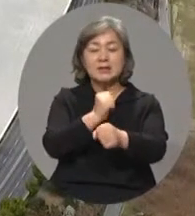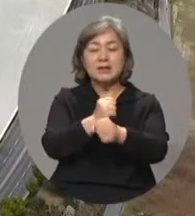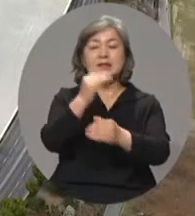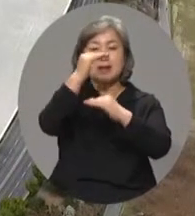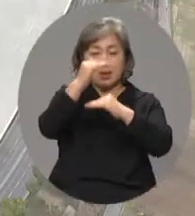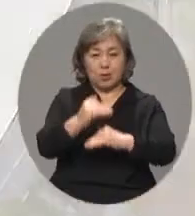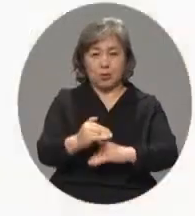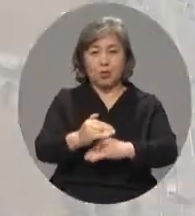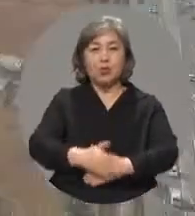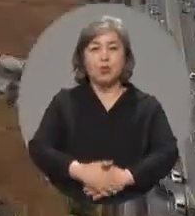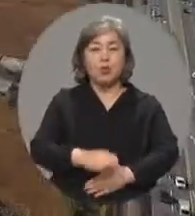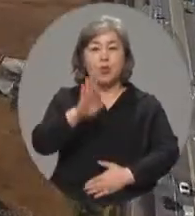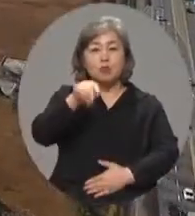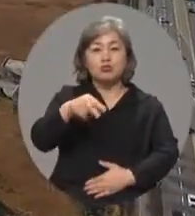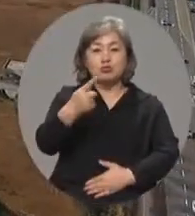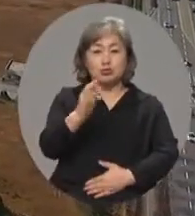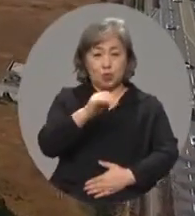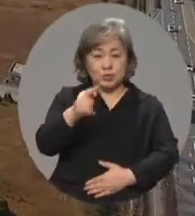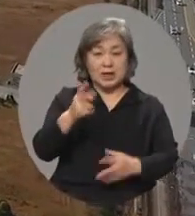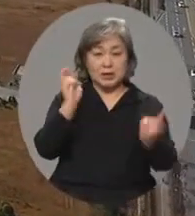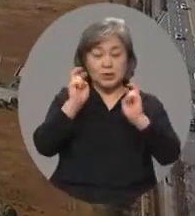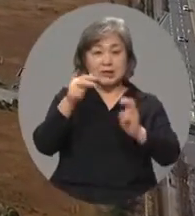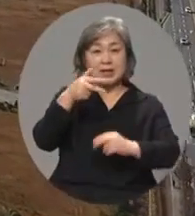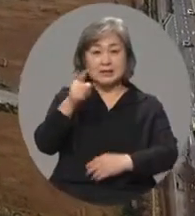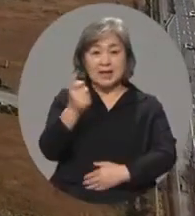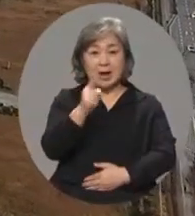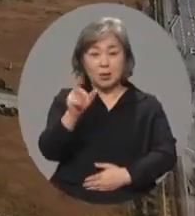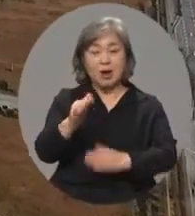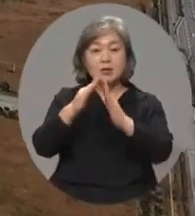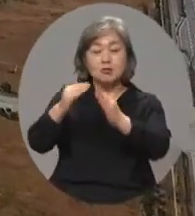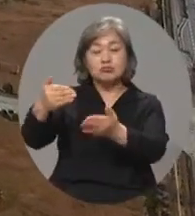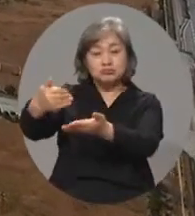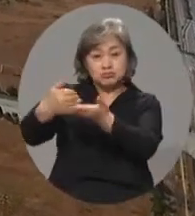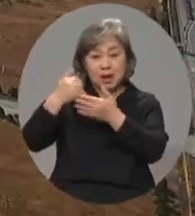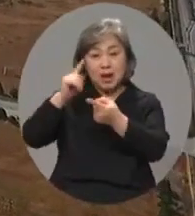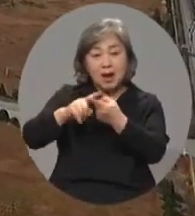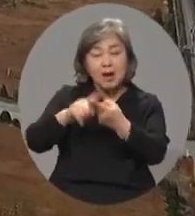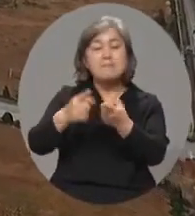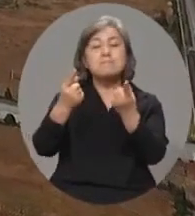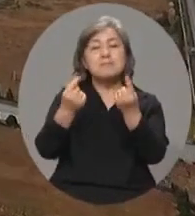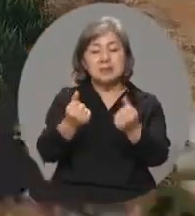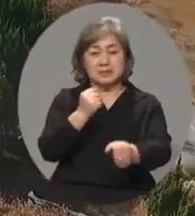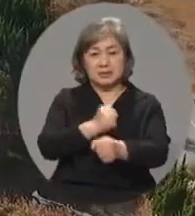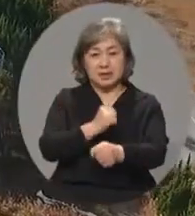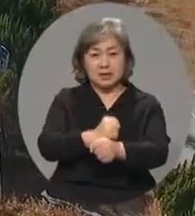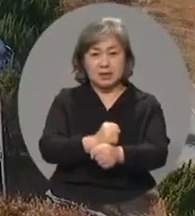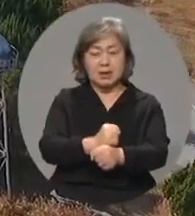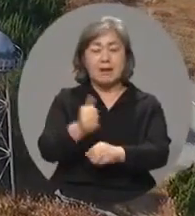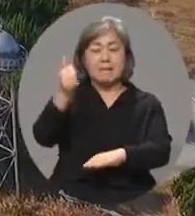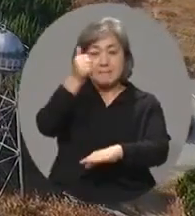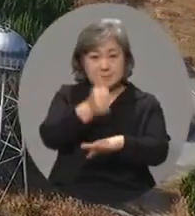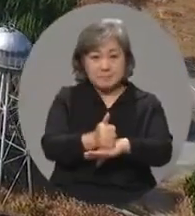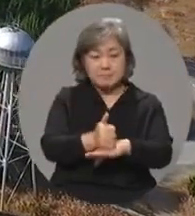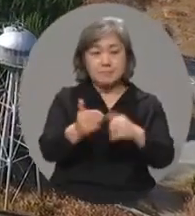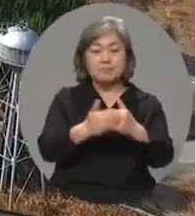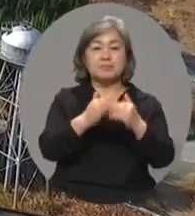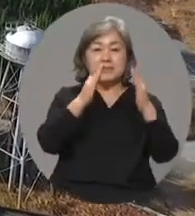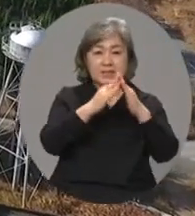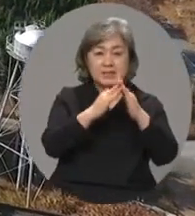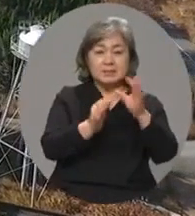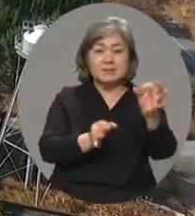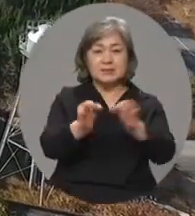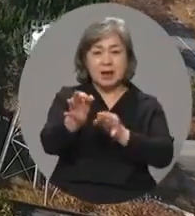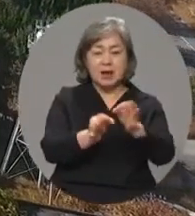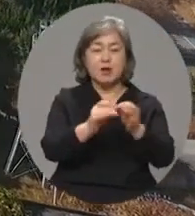입니다 부동산 회사 작 왕이 그 동안 전주시에 제안 네온 개발 1과 비슷합니다 마지막으론 주거와 상업